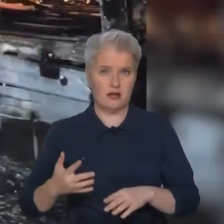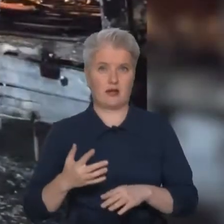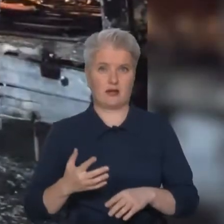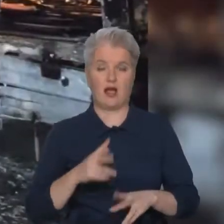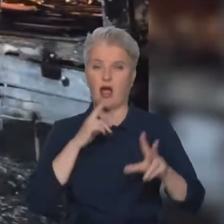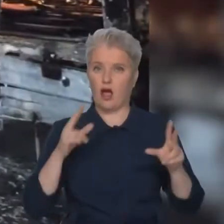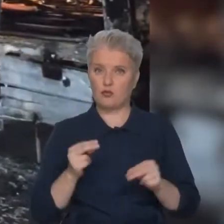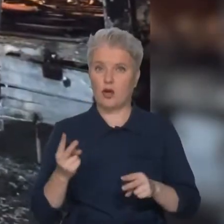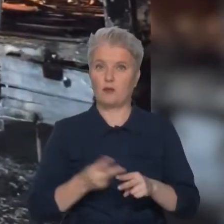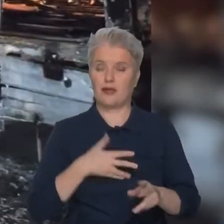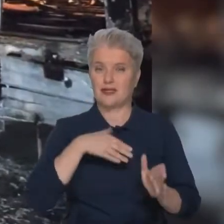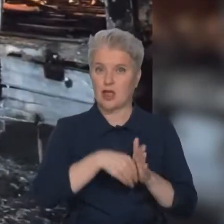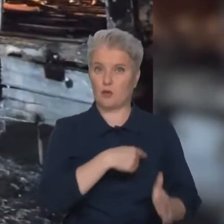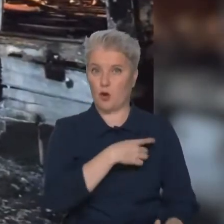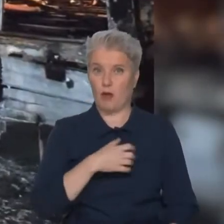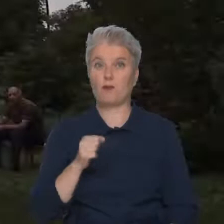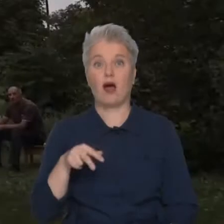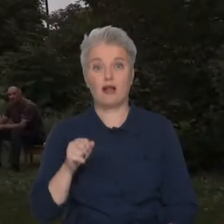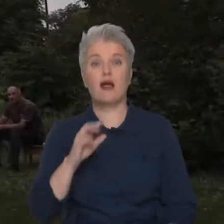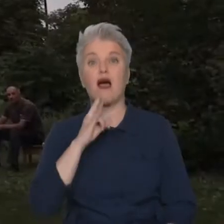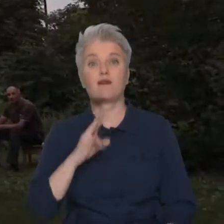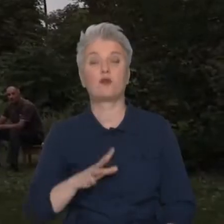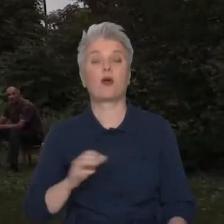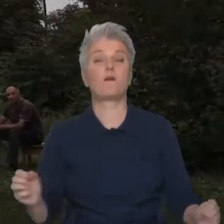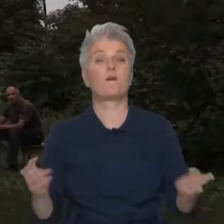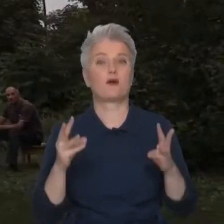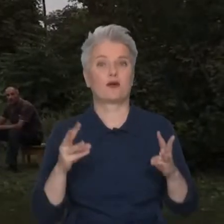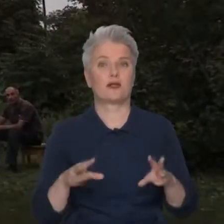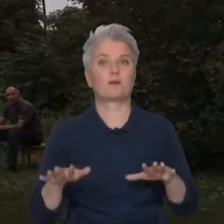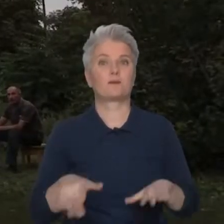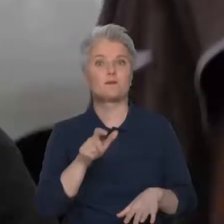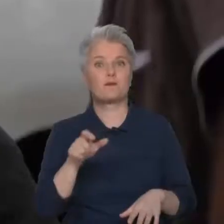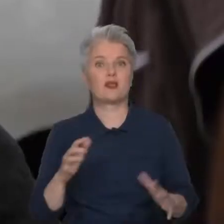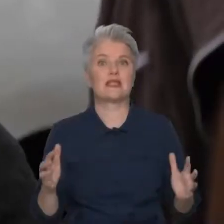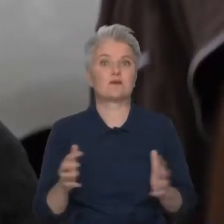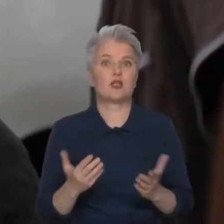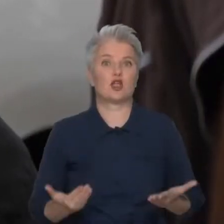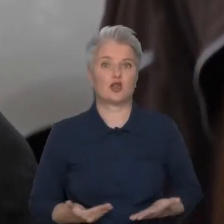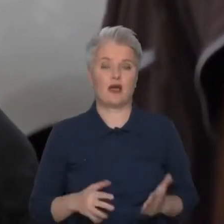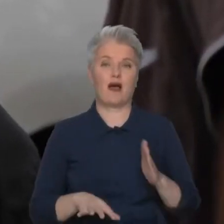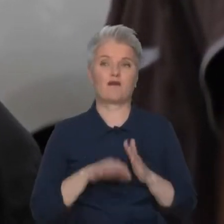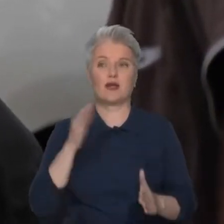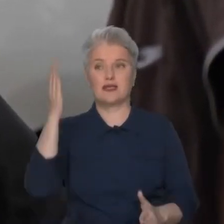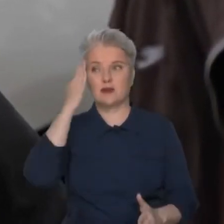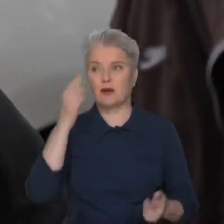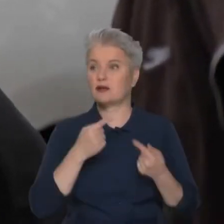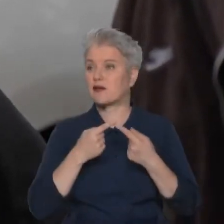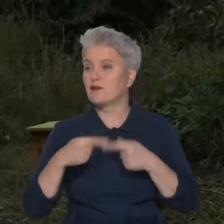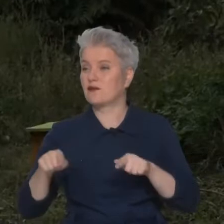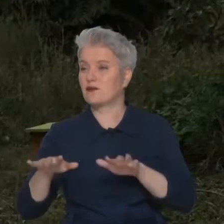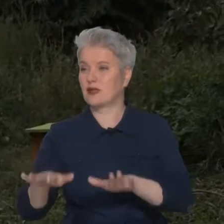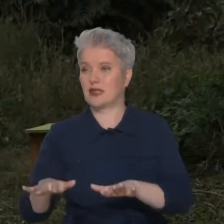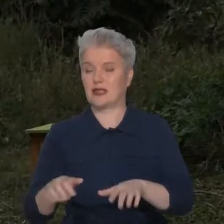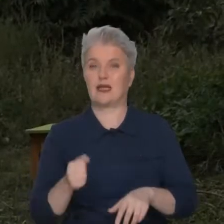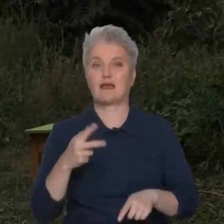та поранених, у самому Нікополі спалахнула пожежа. Тож містяни, аби вберегти своє життя, вибирають спати деінде. Приміром, за